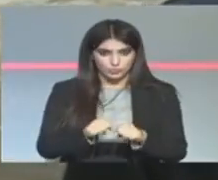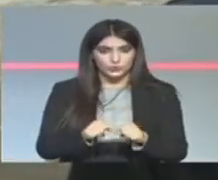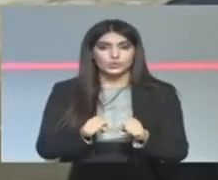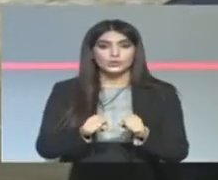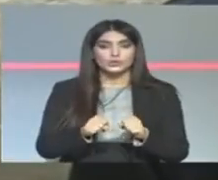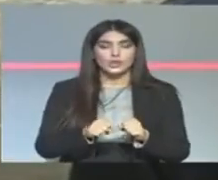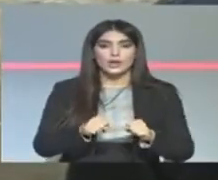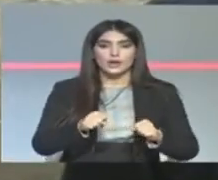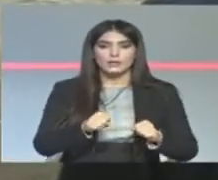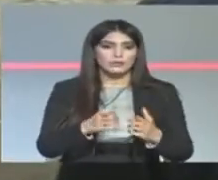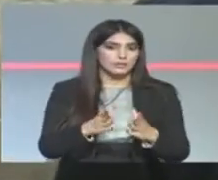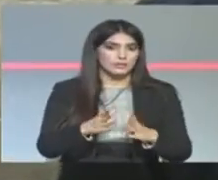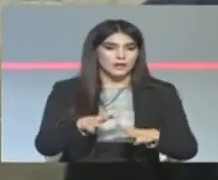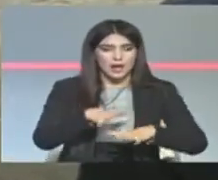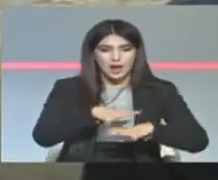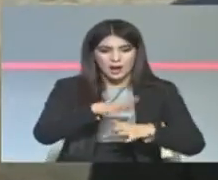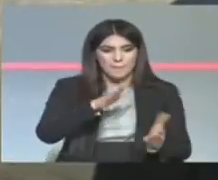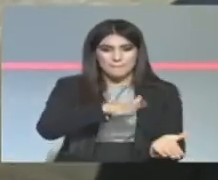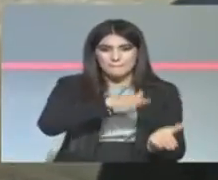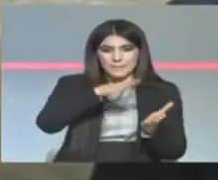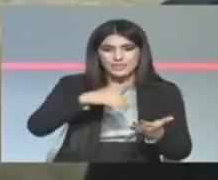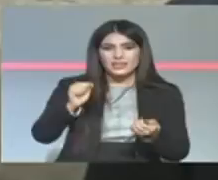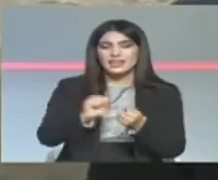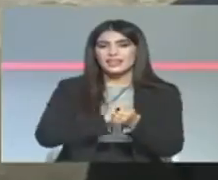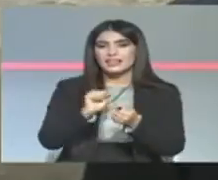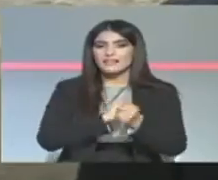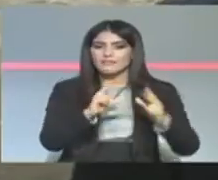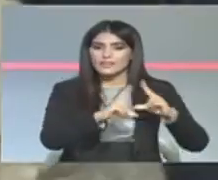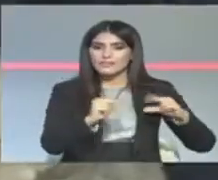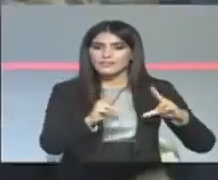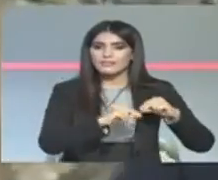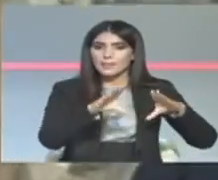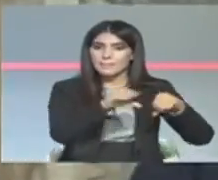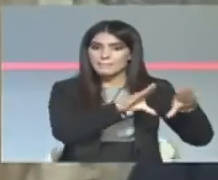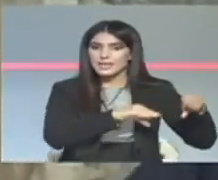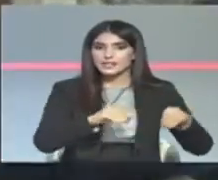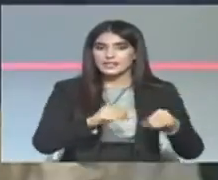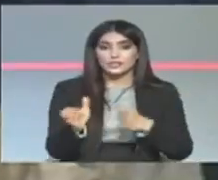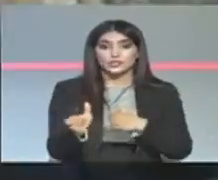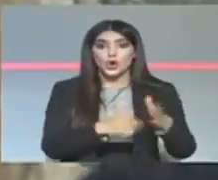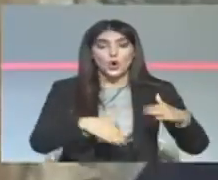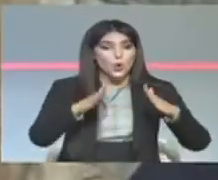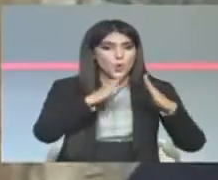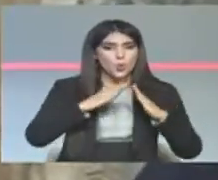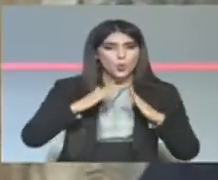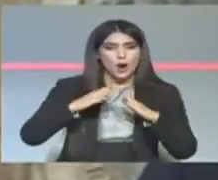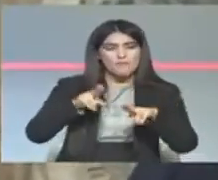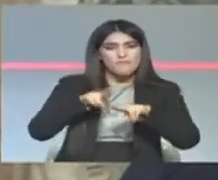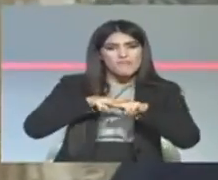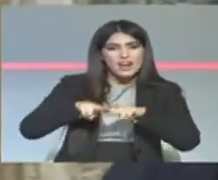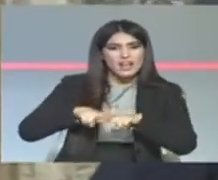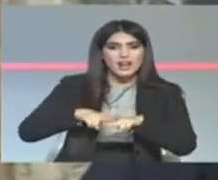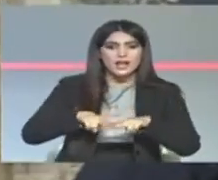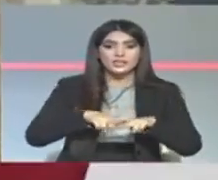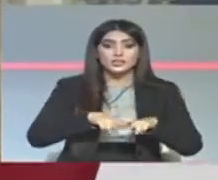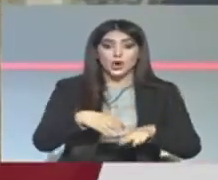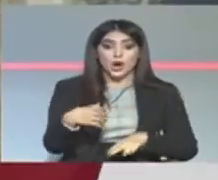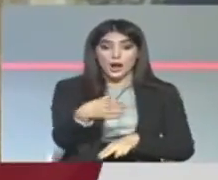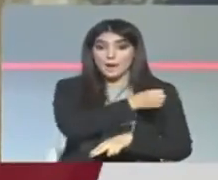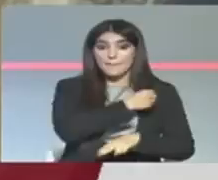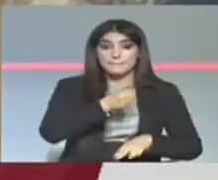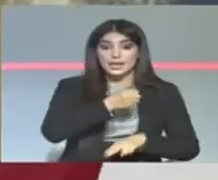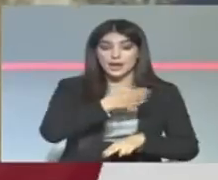خرجوا اللي موجود في المناطق الاخرين من كل الديار المهجوره املاك البلديه